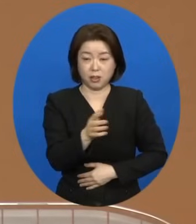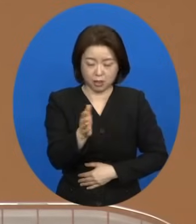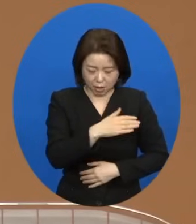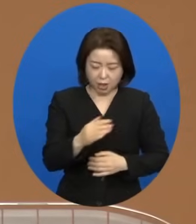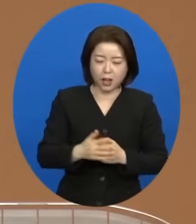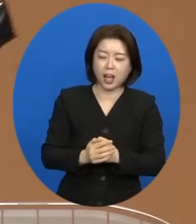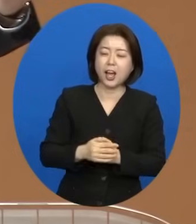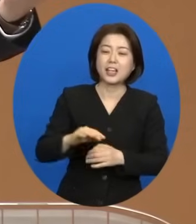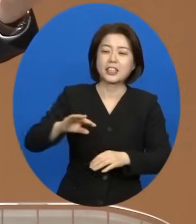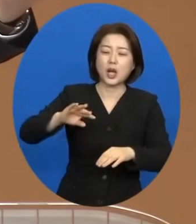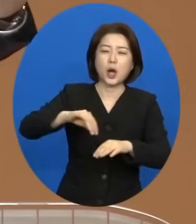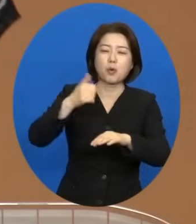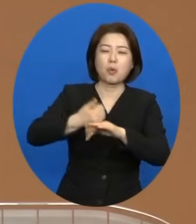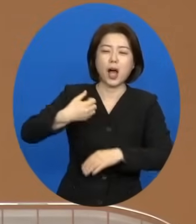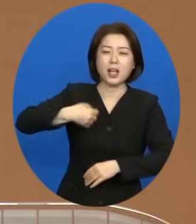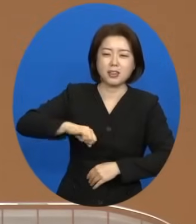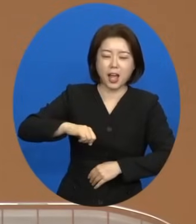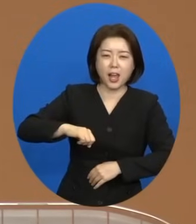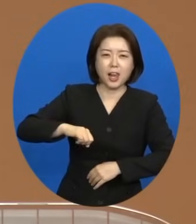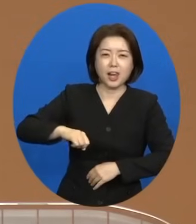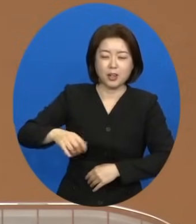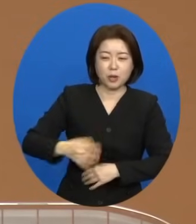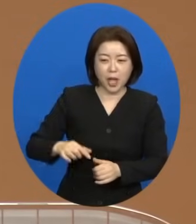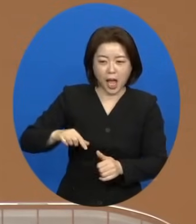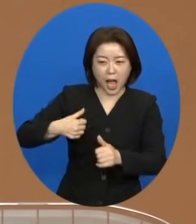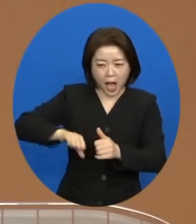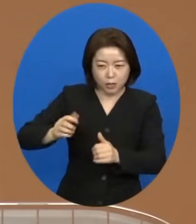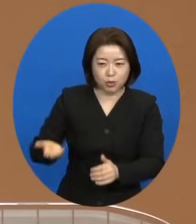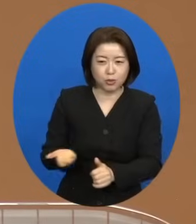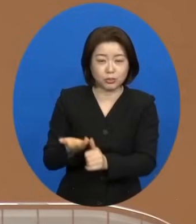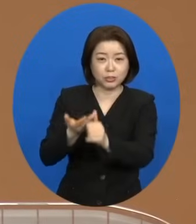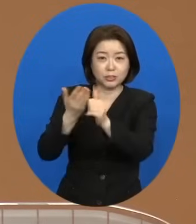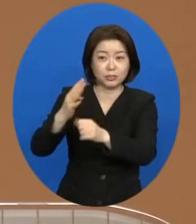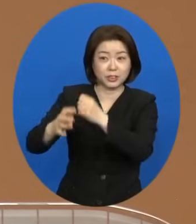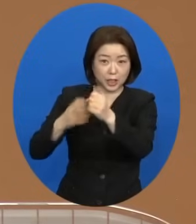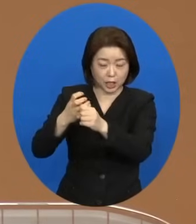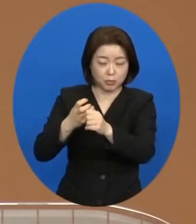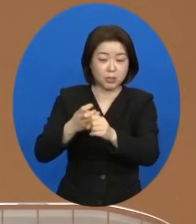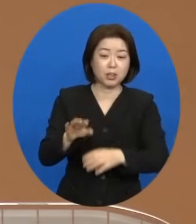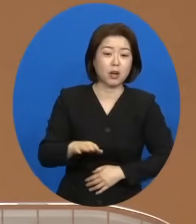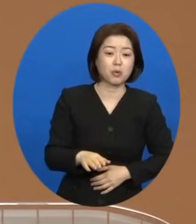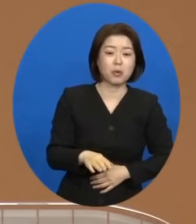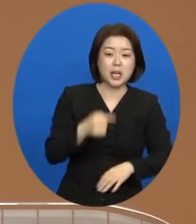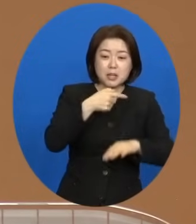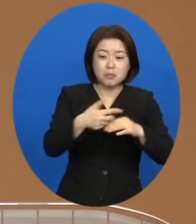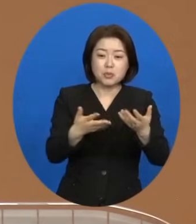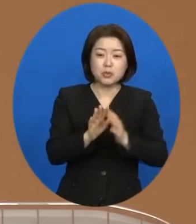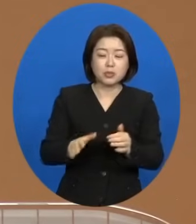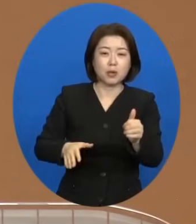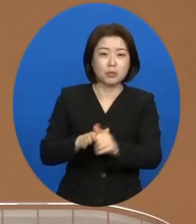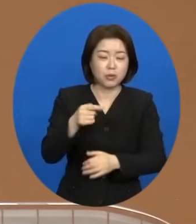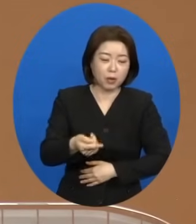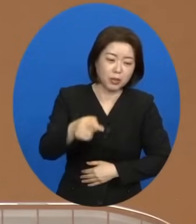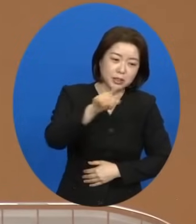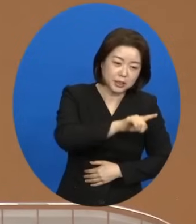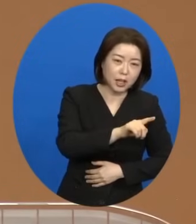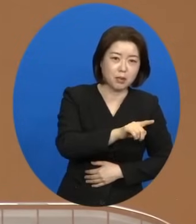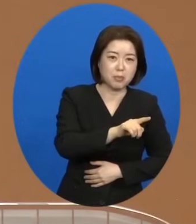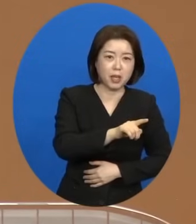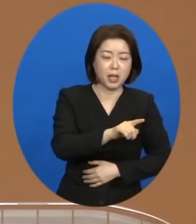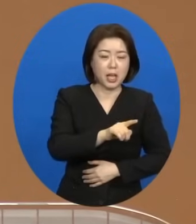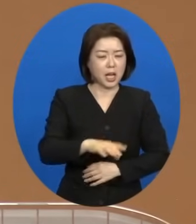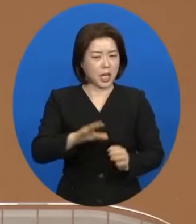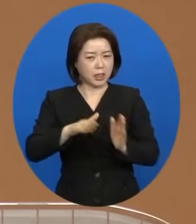죽이고 동족들 지지를 받지 못합니다 그니까 아직 때가 아니었던 거예요 그래서 모세가 미디안 40년을